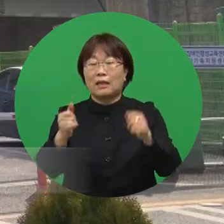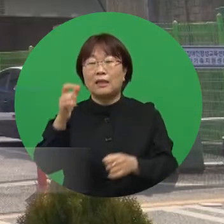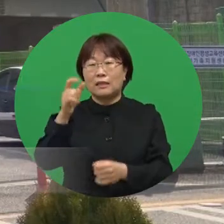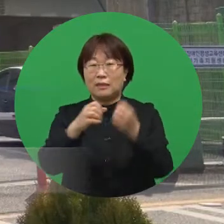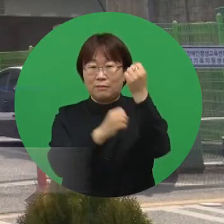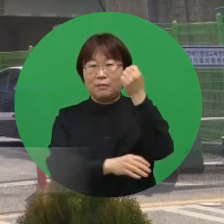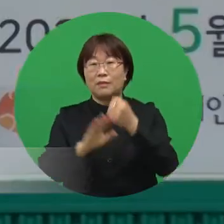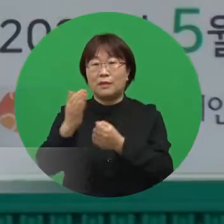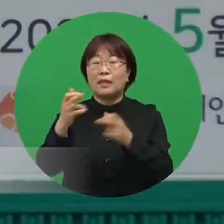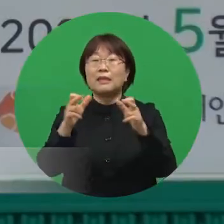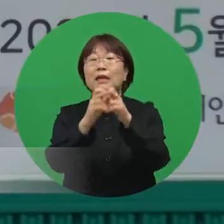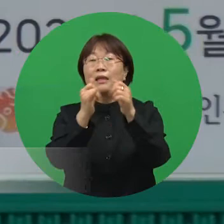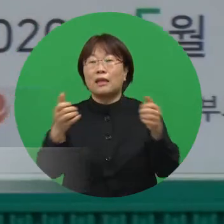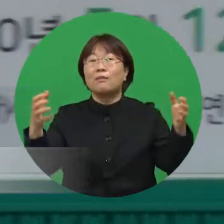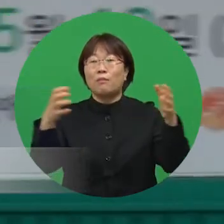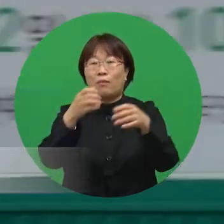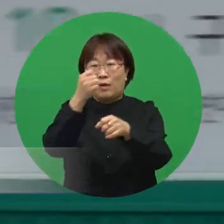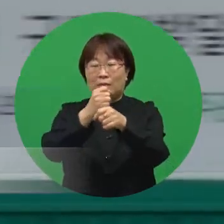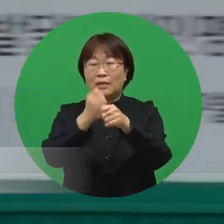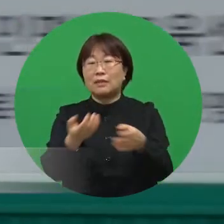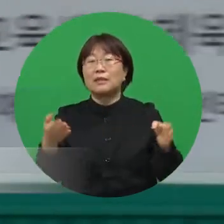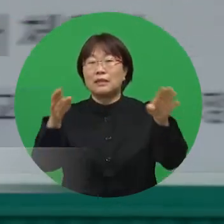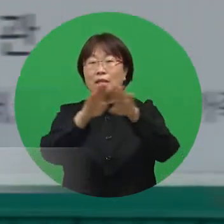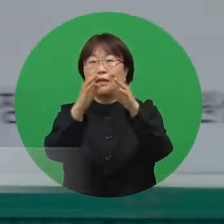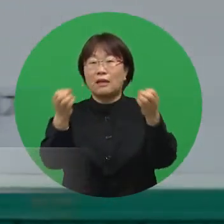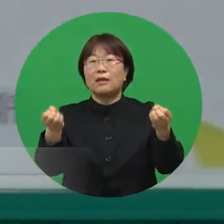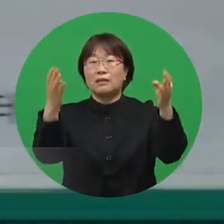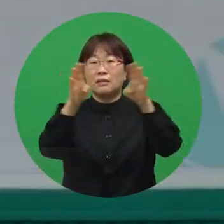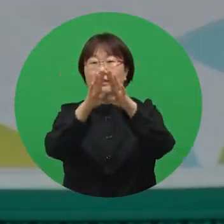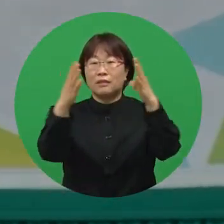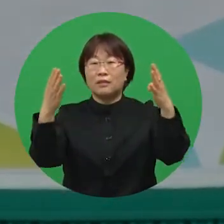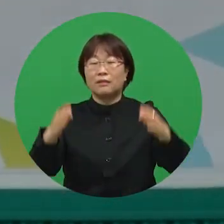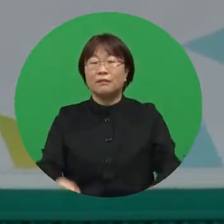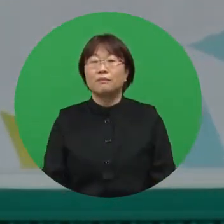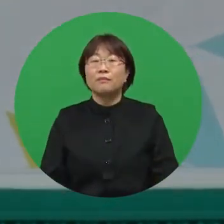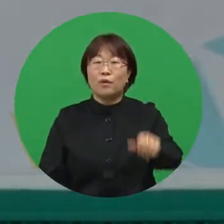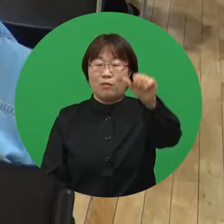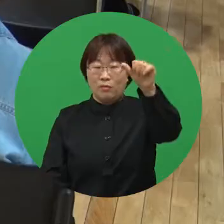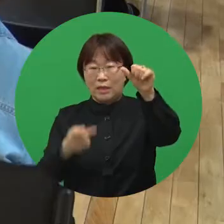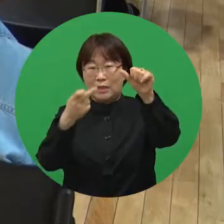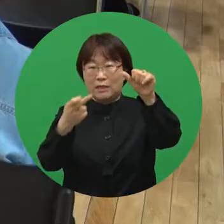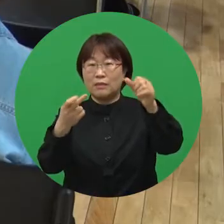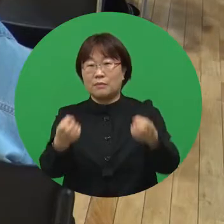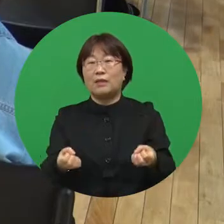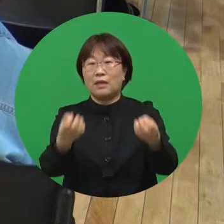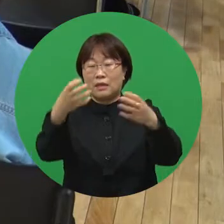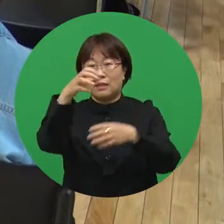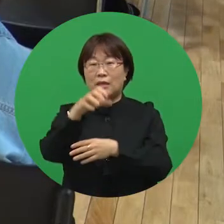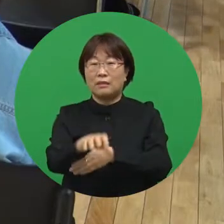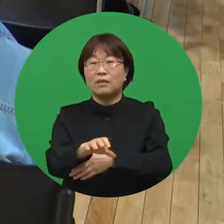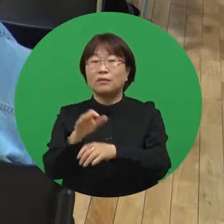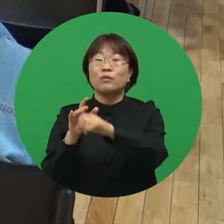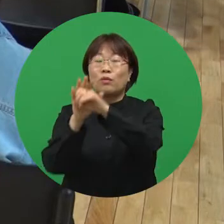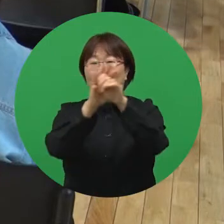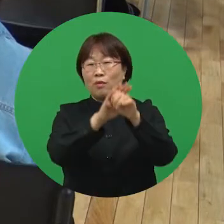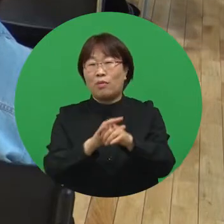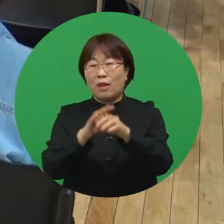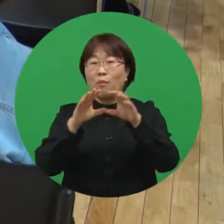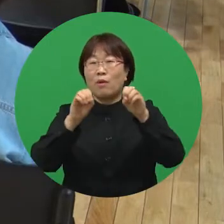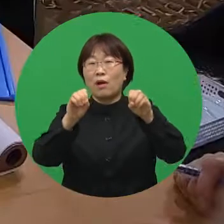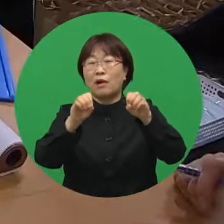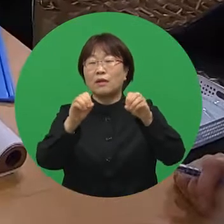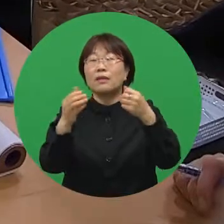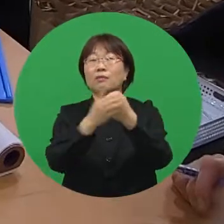발달장애인의 든든한 발판이 돼줄 장애인 복합시설 개관식이 개최됐습니다. 5월 12일 열린 개관식은 코로나19